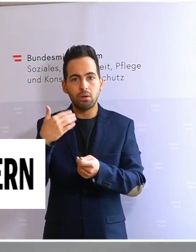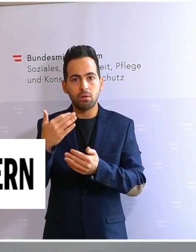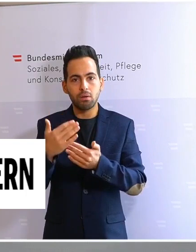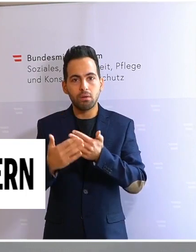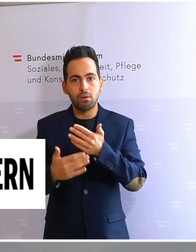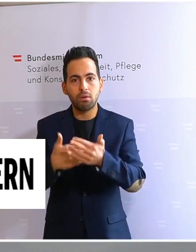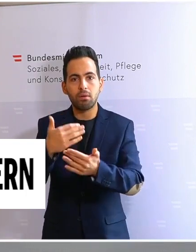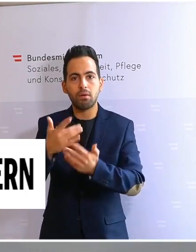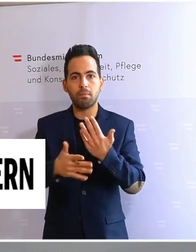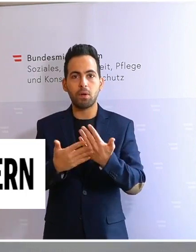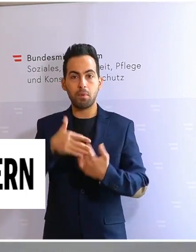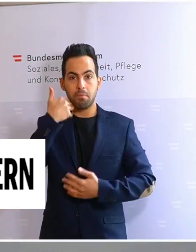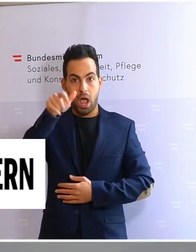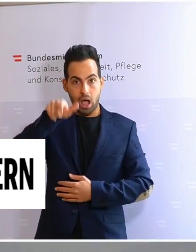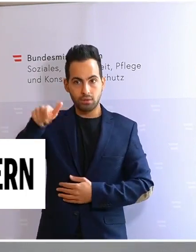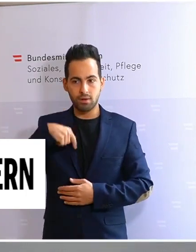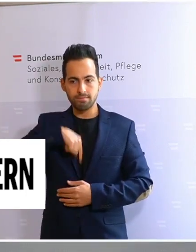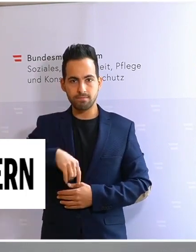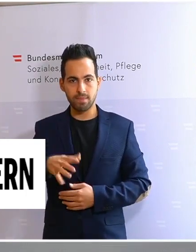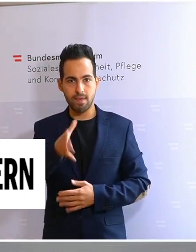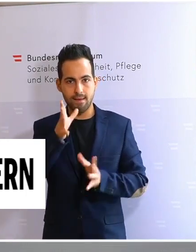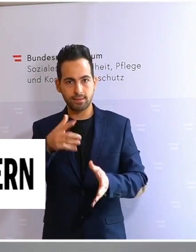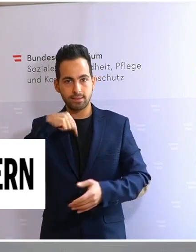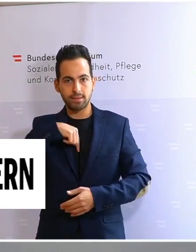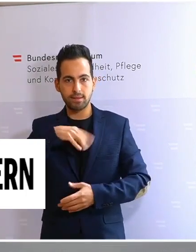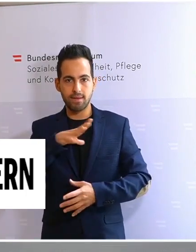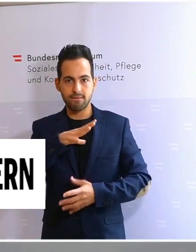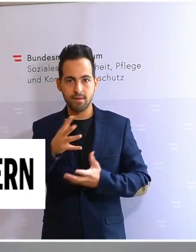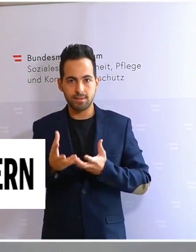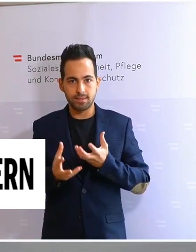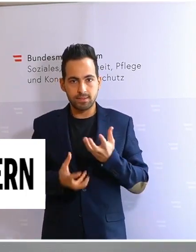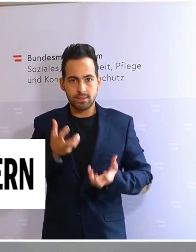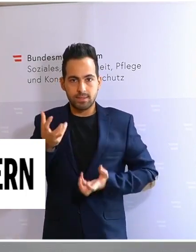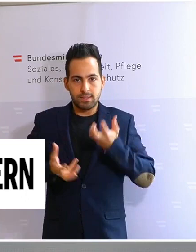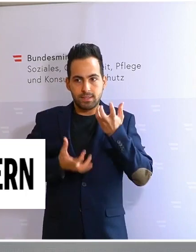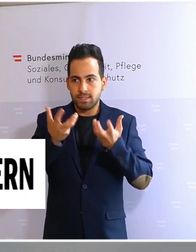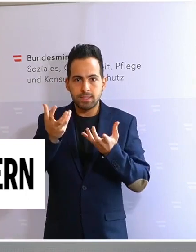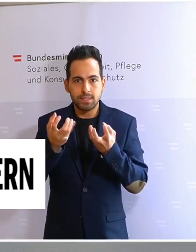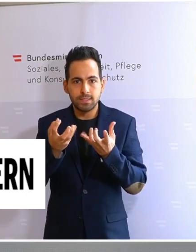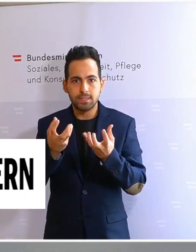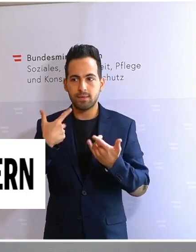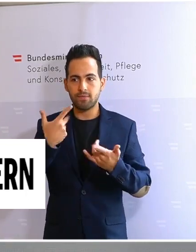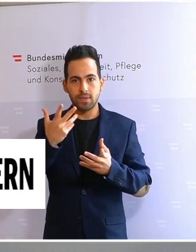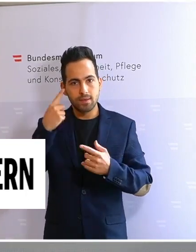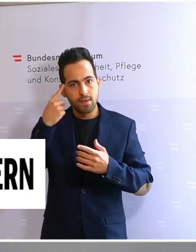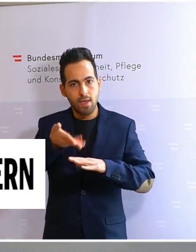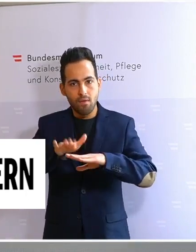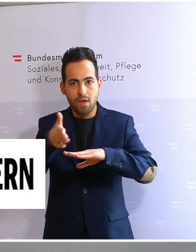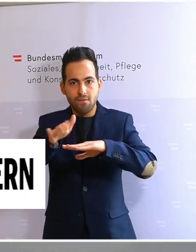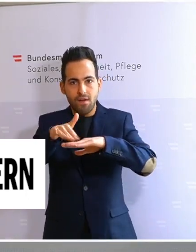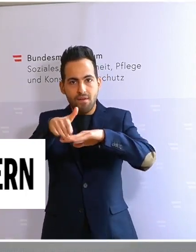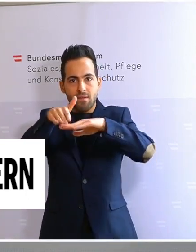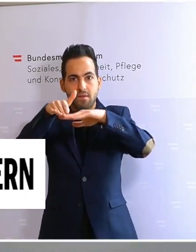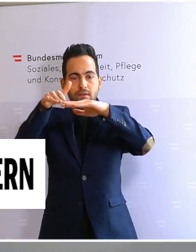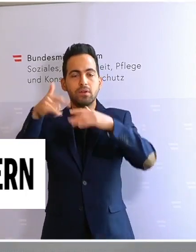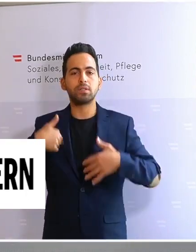Männer gefährlichen Hass entwickeln, wenn sie sich hineinsteigern, wenn sie zu Gewalt greifen. Und an diesem Punkt